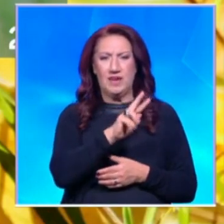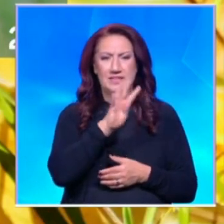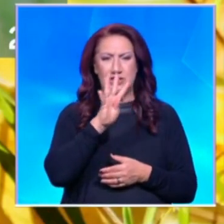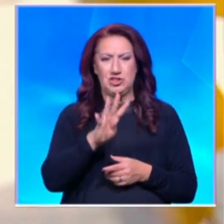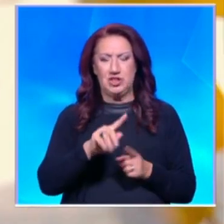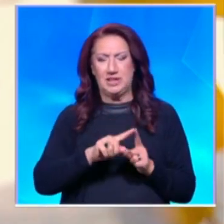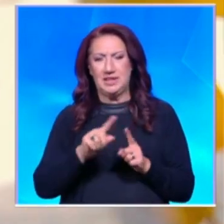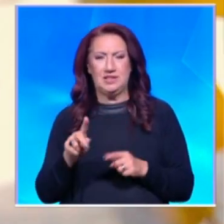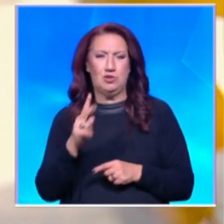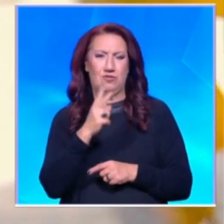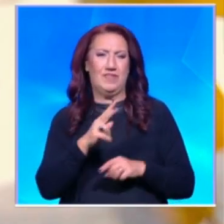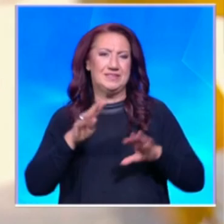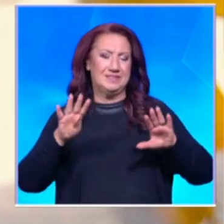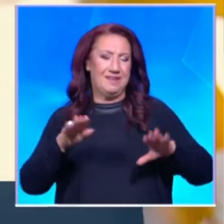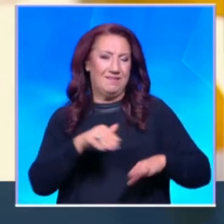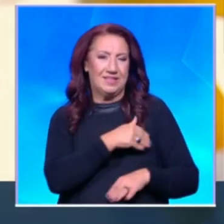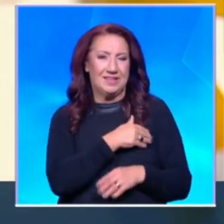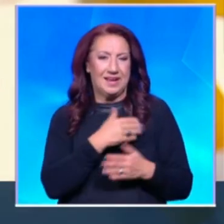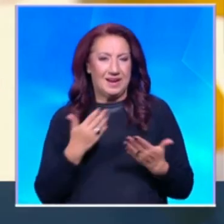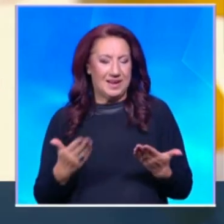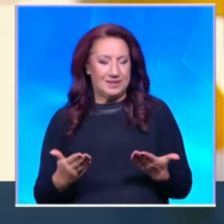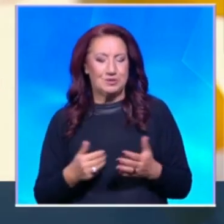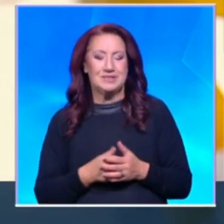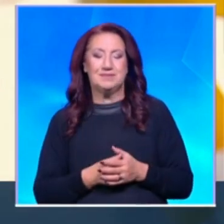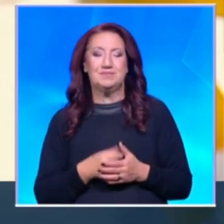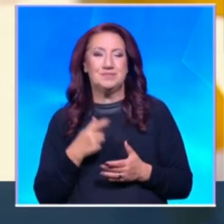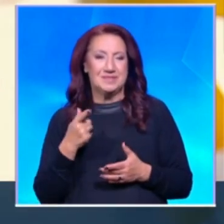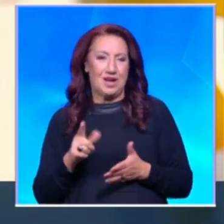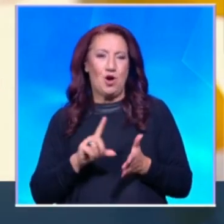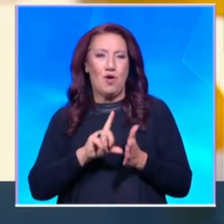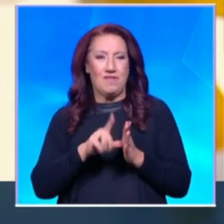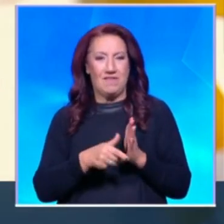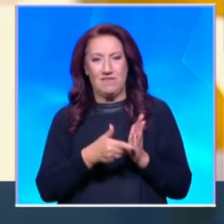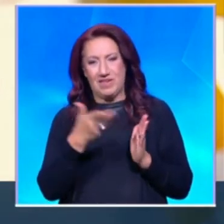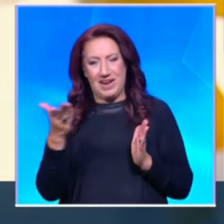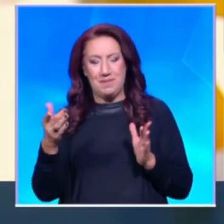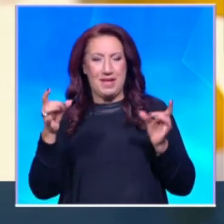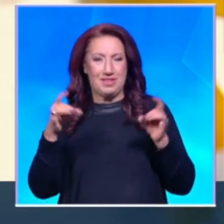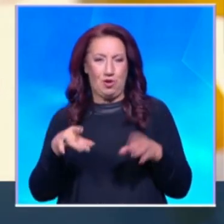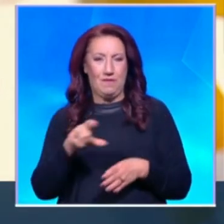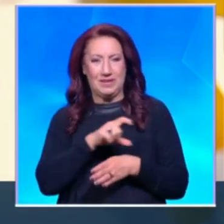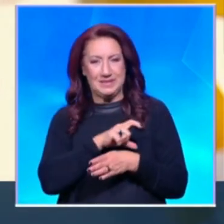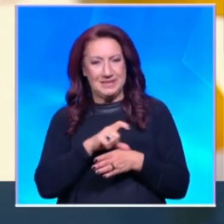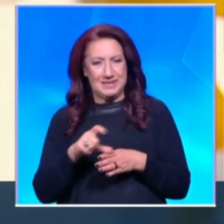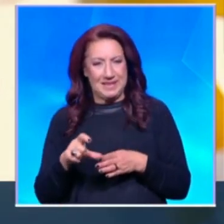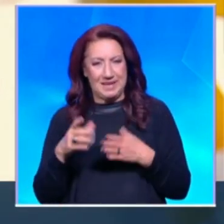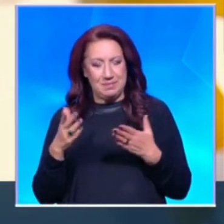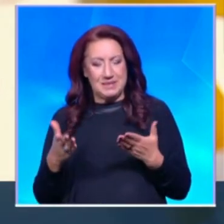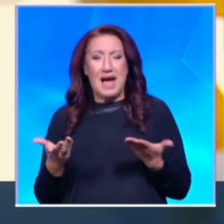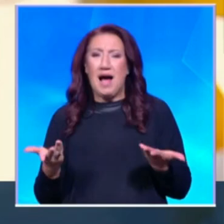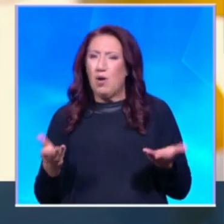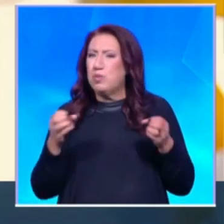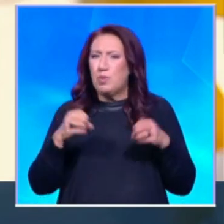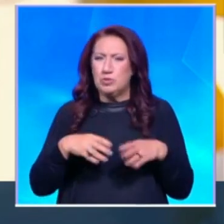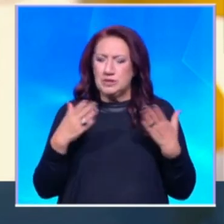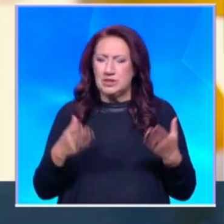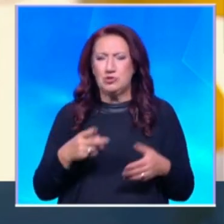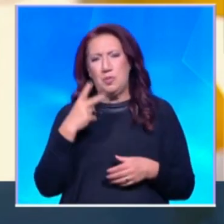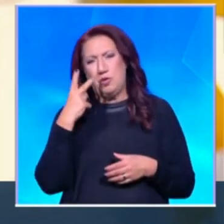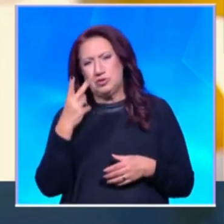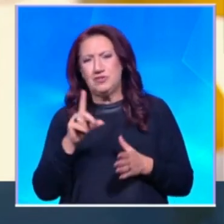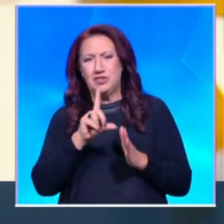и 29 градуса. С такова време започва новата седмица, а ако нещо сте изпуснали от прогнозата, може да я гледате